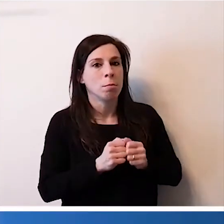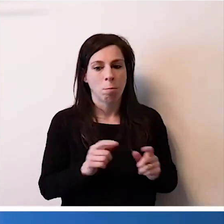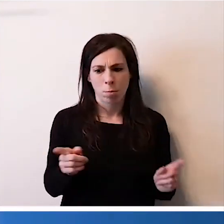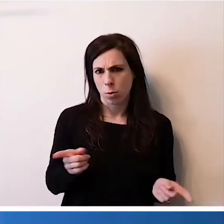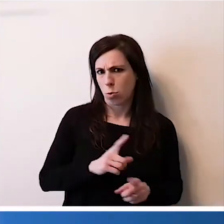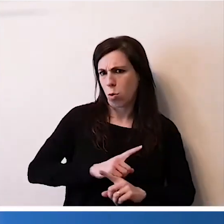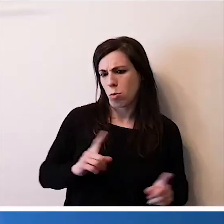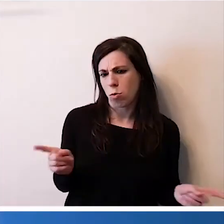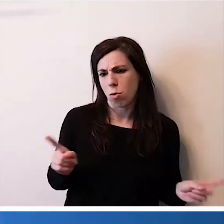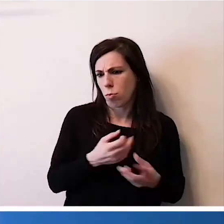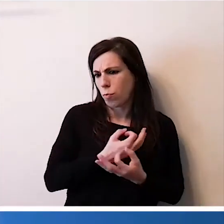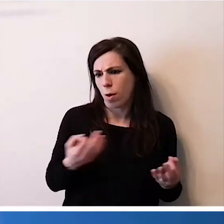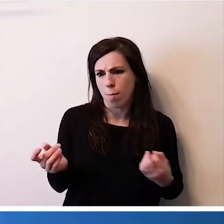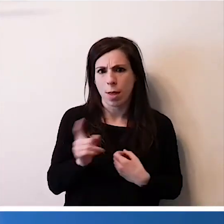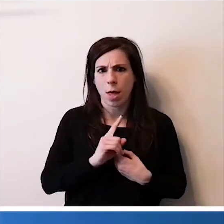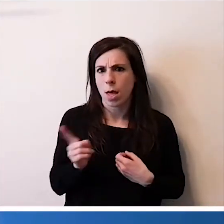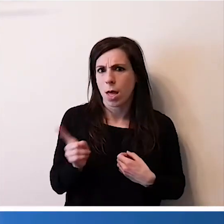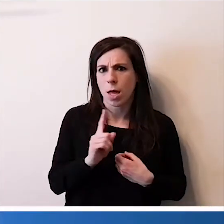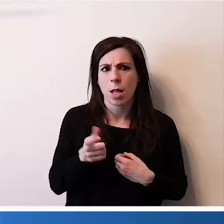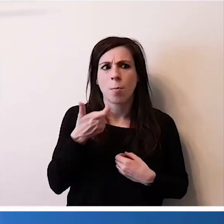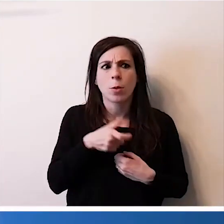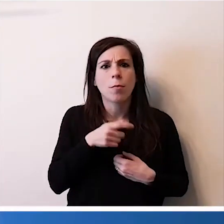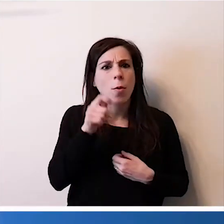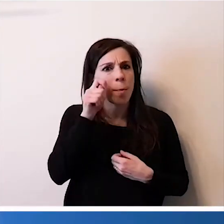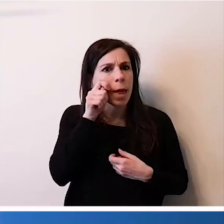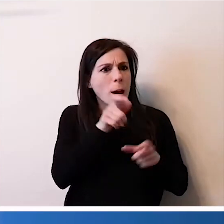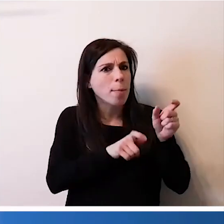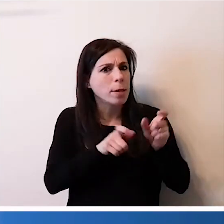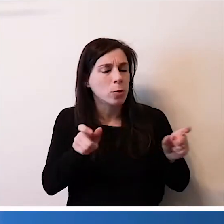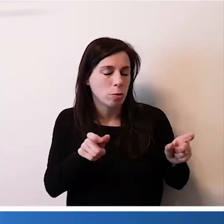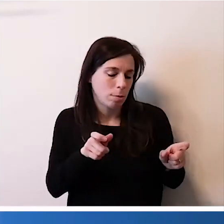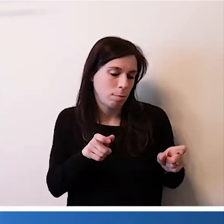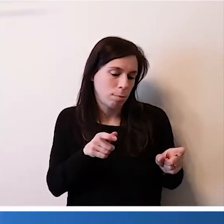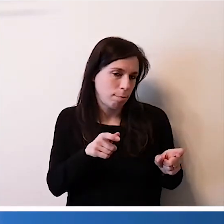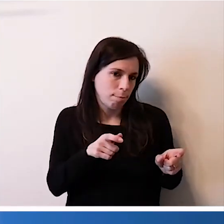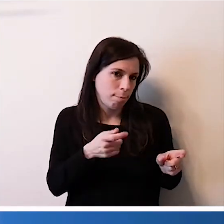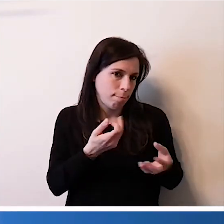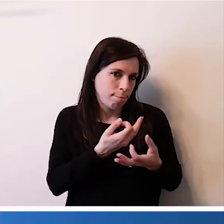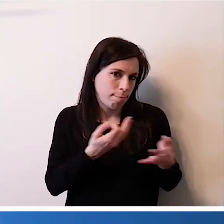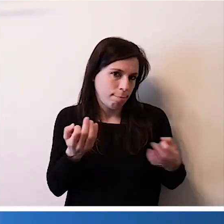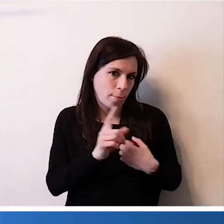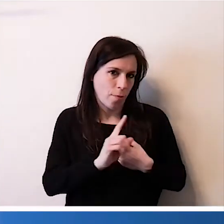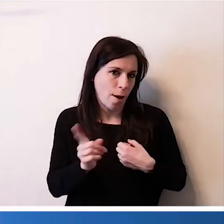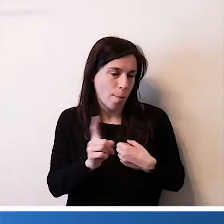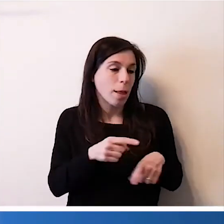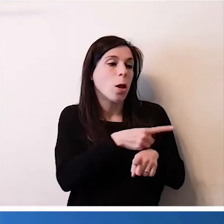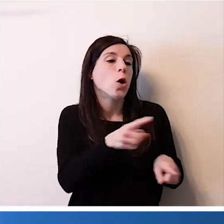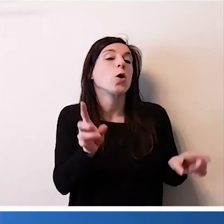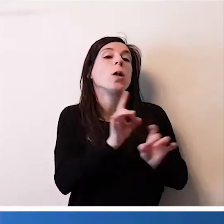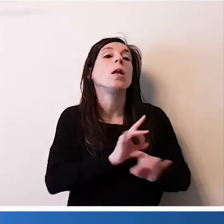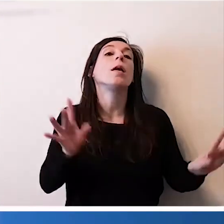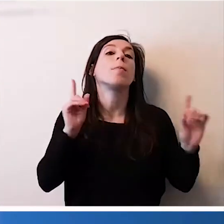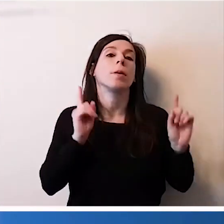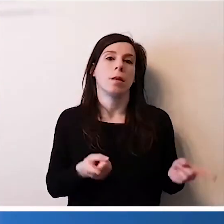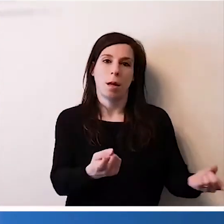va bene, non va bene, perché non bisogna spiare le persone, bisogna che vengano